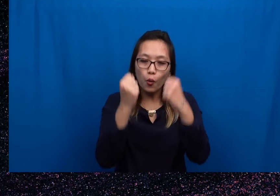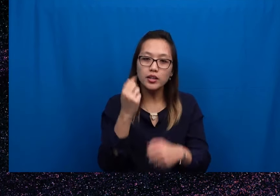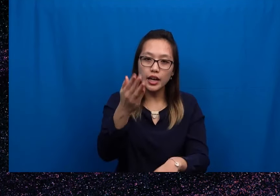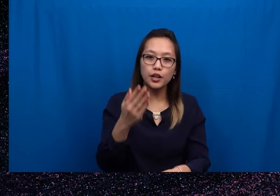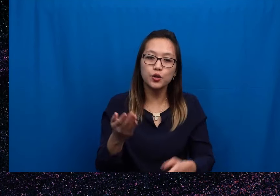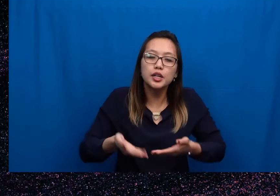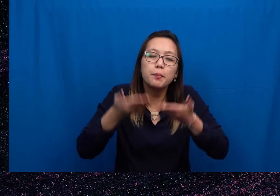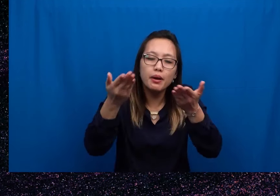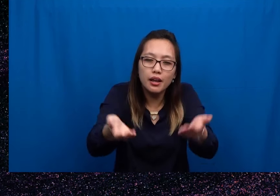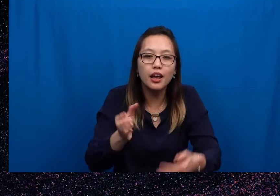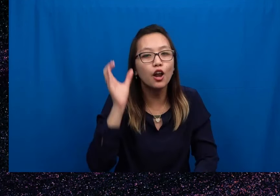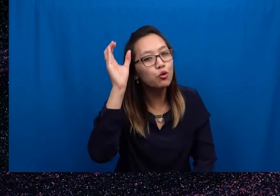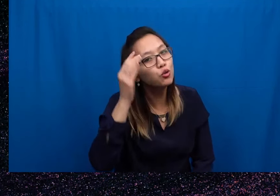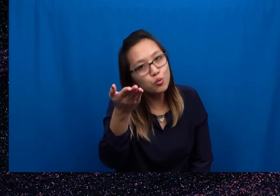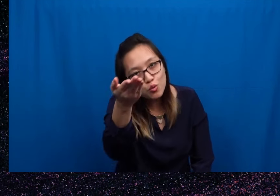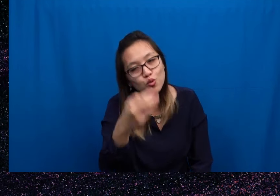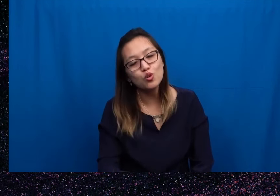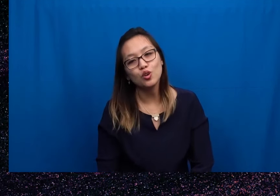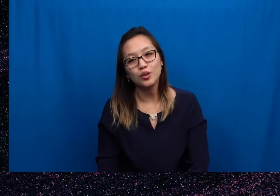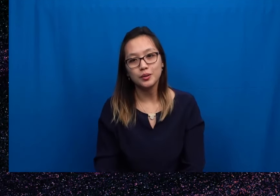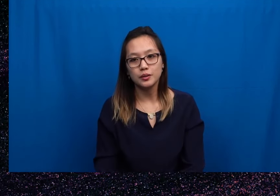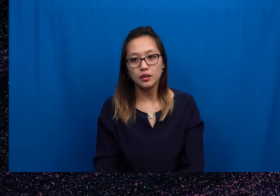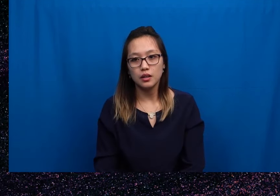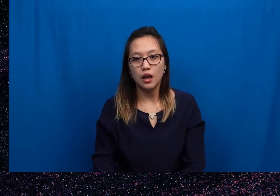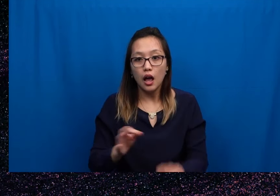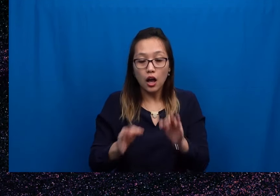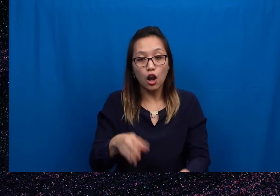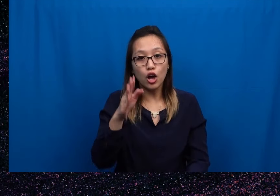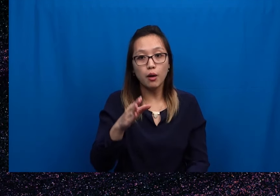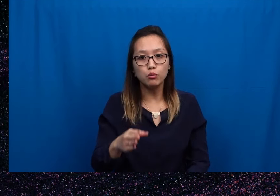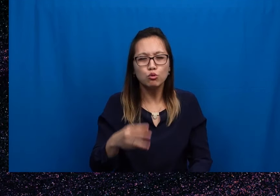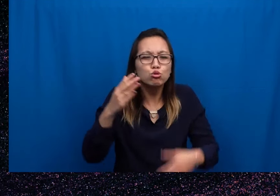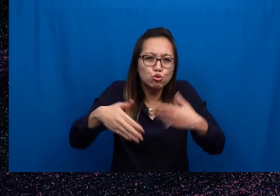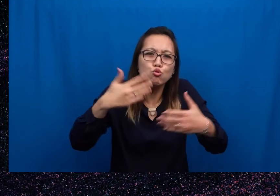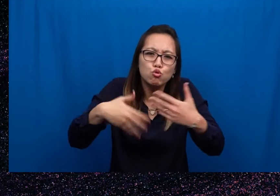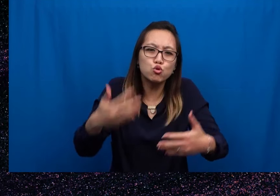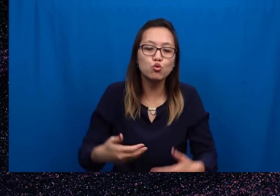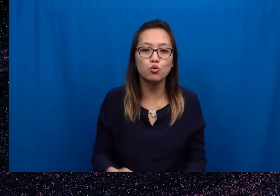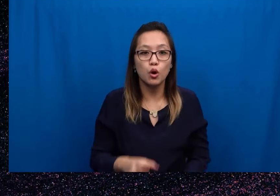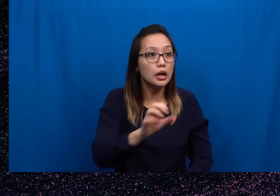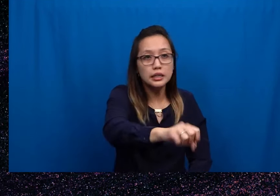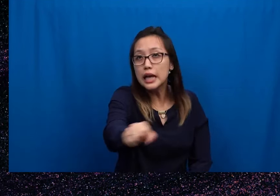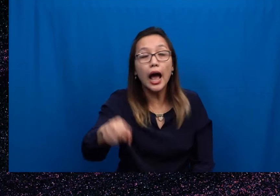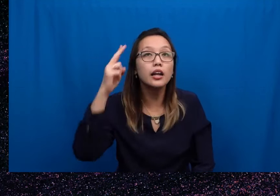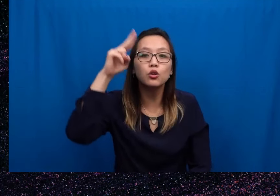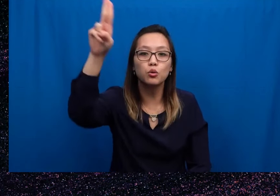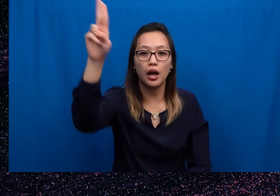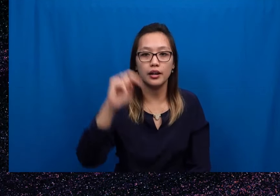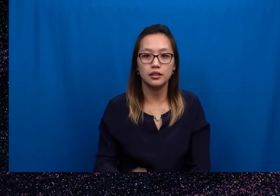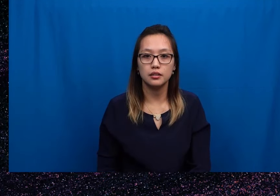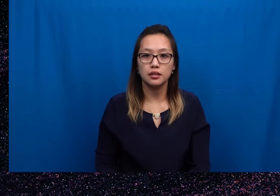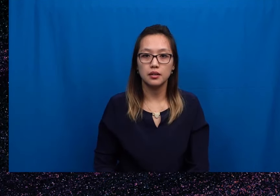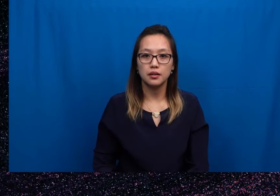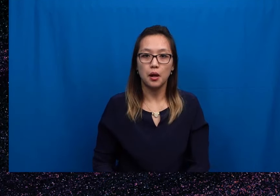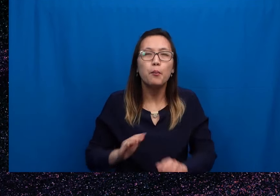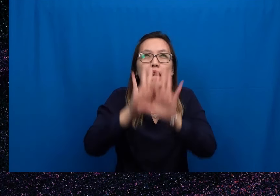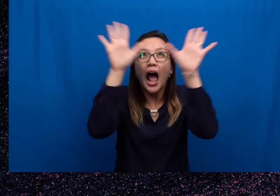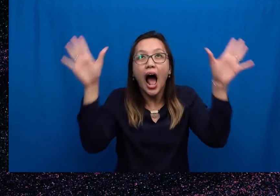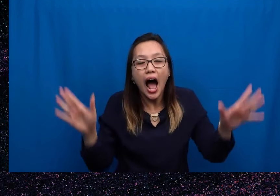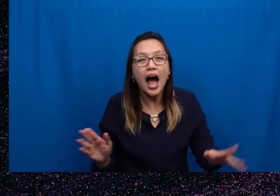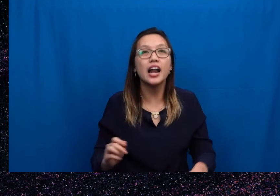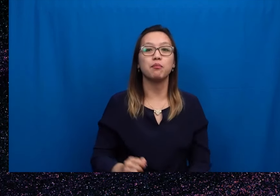saudara. Kalau saudara sungguh-sungguh mencari Tuhan, sungguh-sungguh berharap hanya kepada Tuhan, dengan segenap